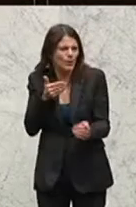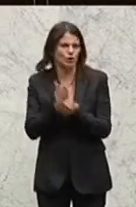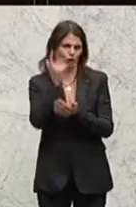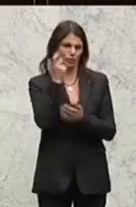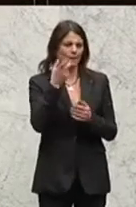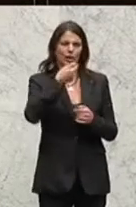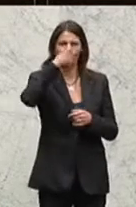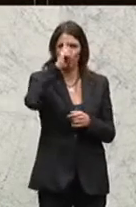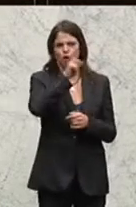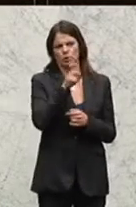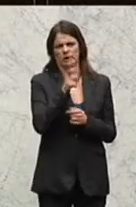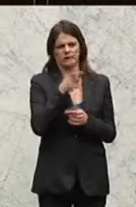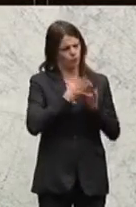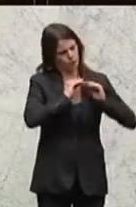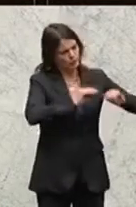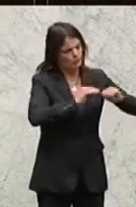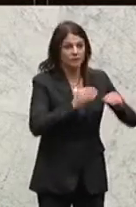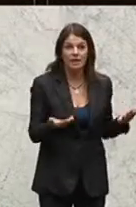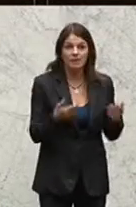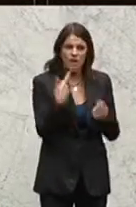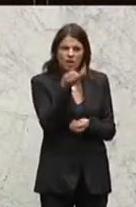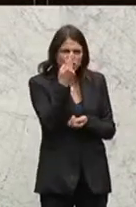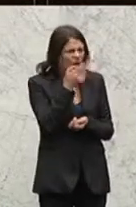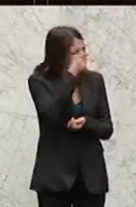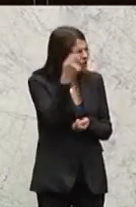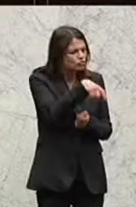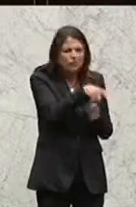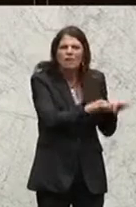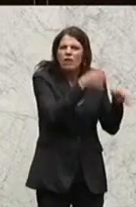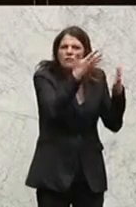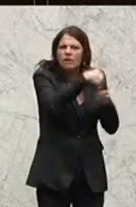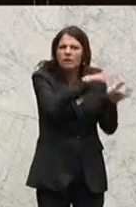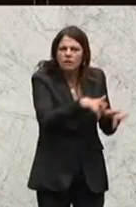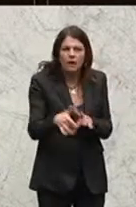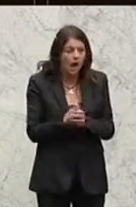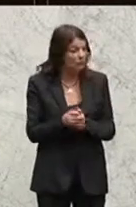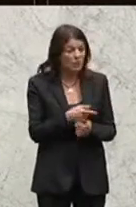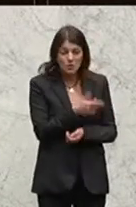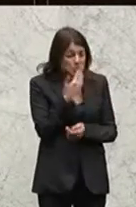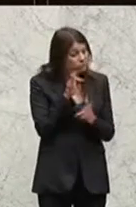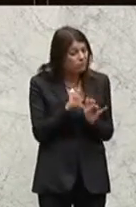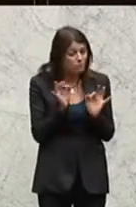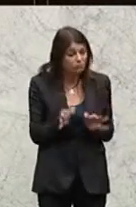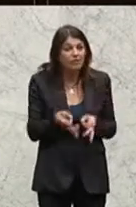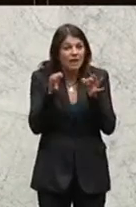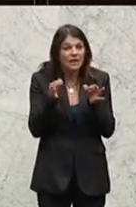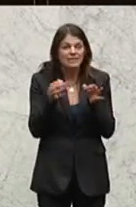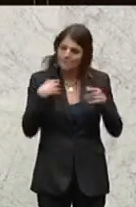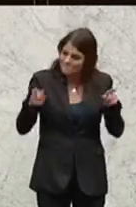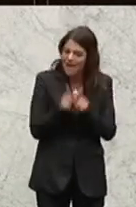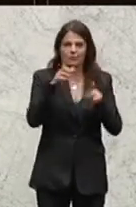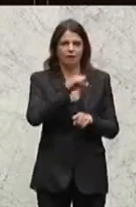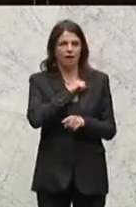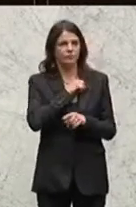in Deutschkurse investieren in dem Zusammenhang, dass wir schauen, was die Menschen für Qualifikationen mitbringen und die nicht die entsprechenden Qualifikationen mitbringen, dass wir schaffen, dass wir